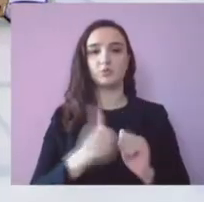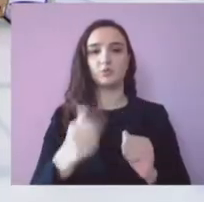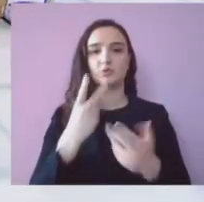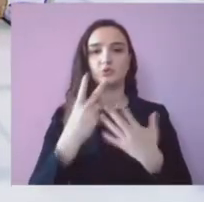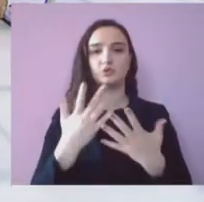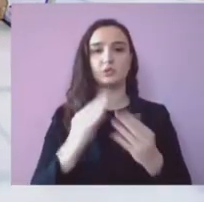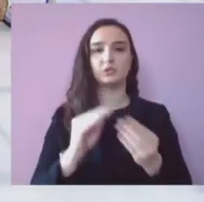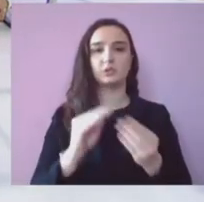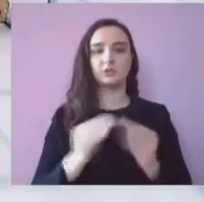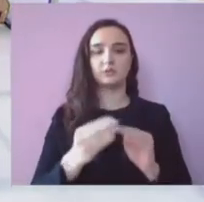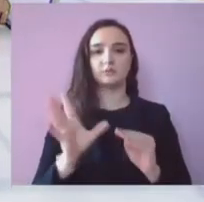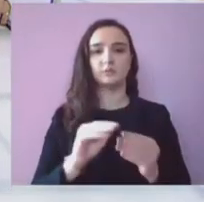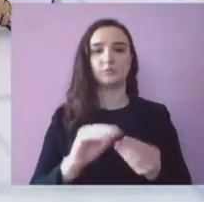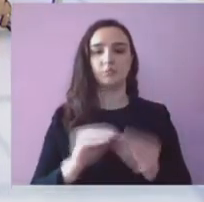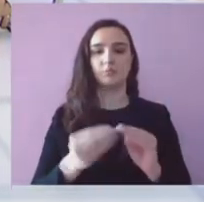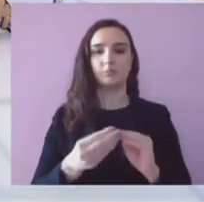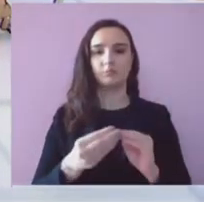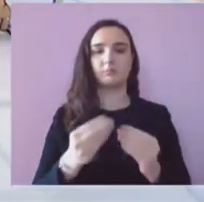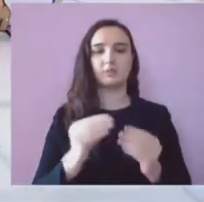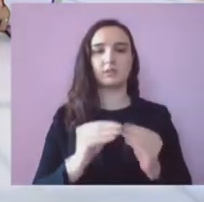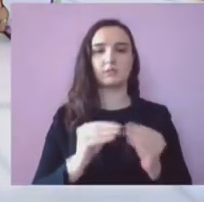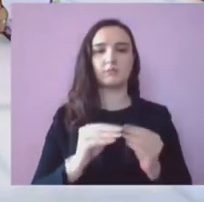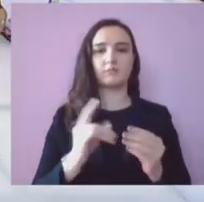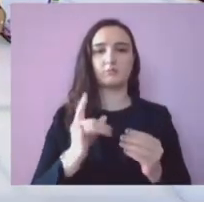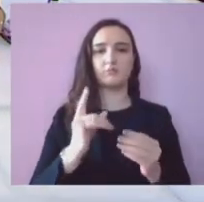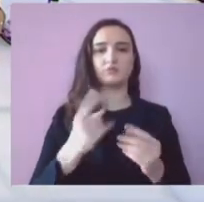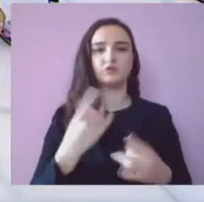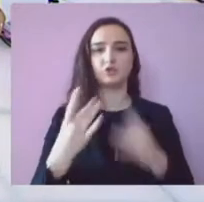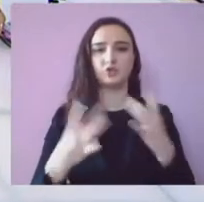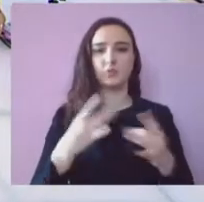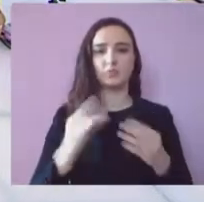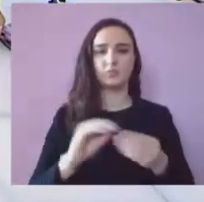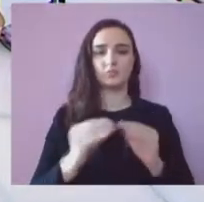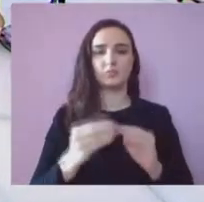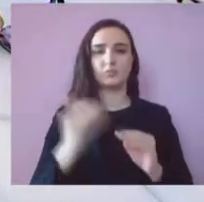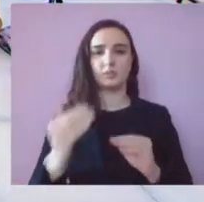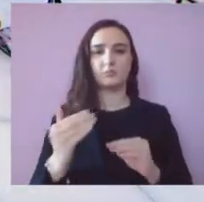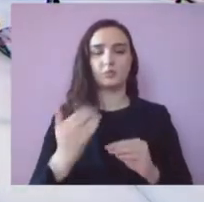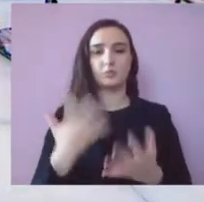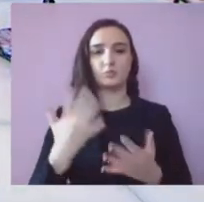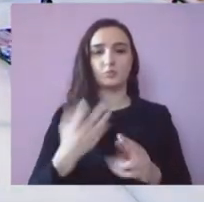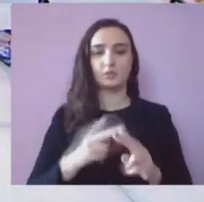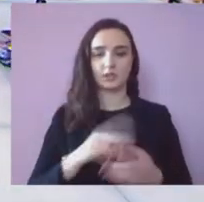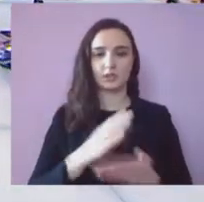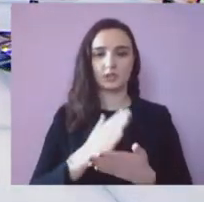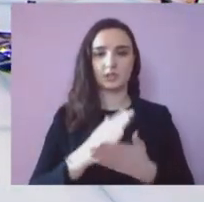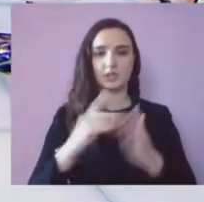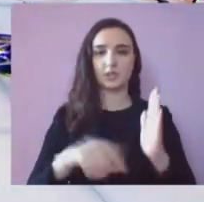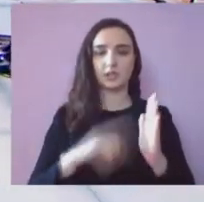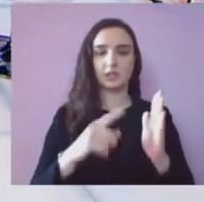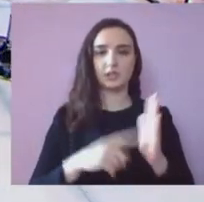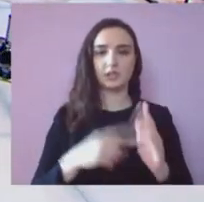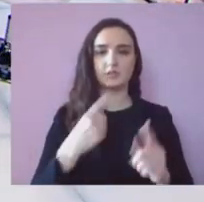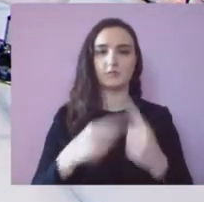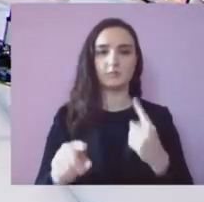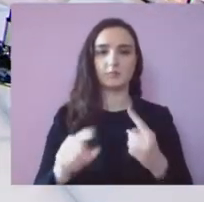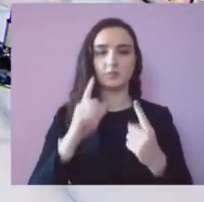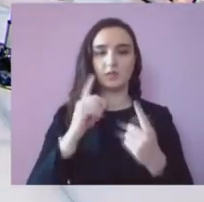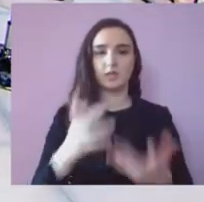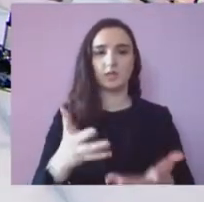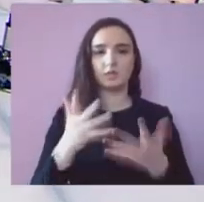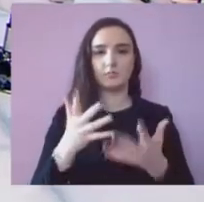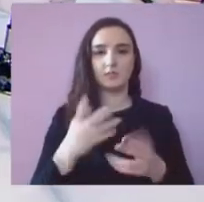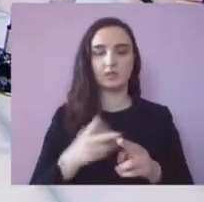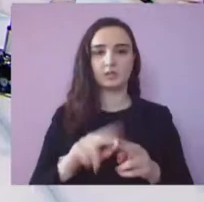პრობლემა, ანუ ჭირვეული ბავშვის პრობლემა, თუ ეს პრობლემა, თუ არის საკითხის განსხვავებული აღქმა. ეს გავარკვიოთ